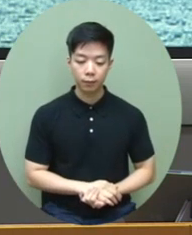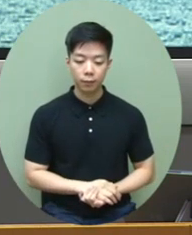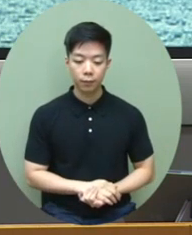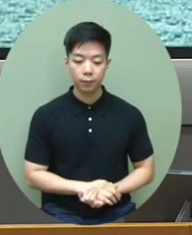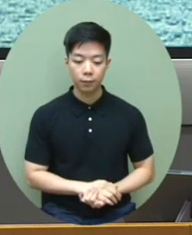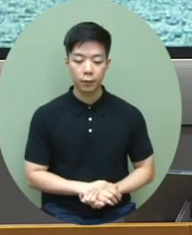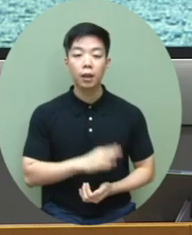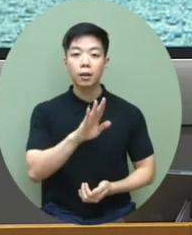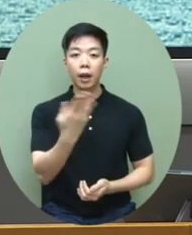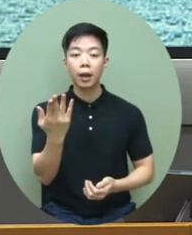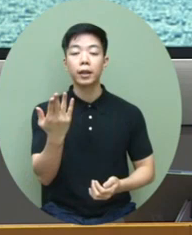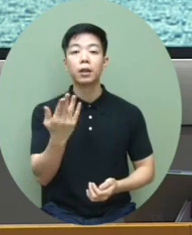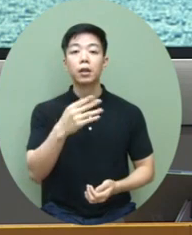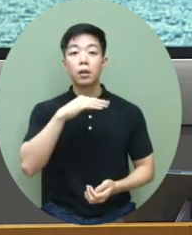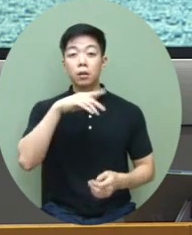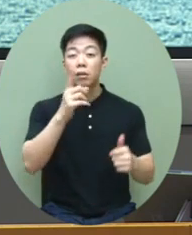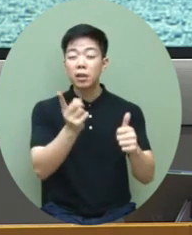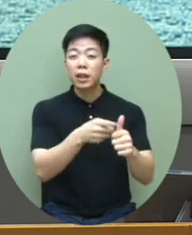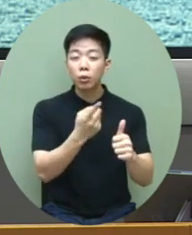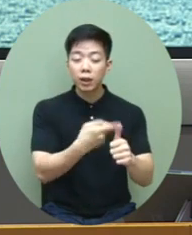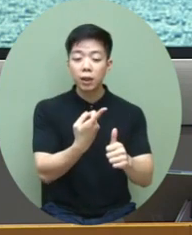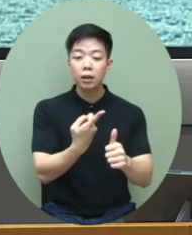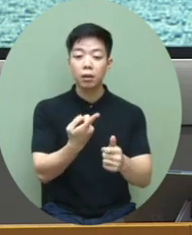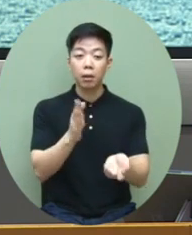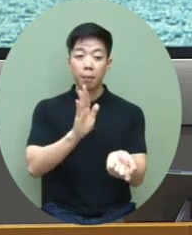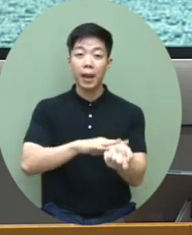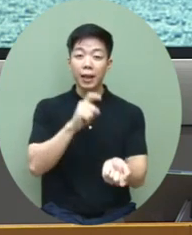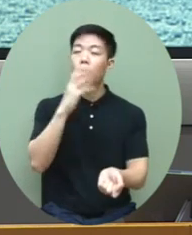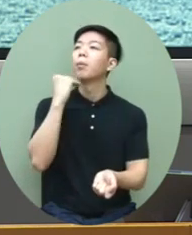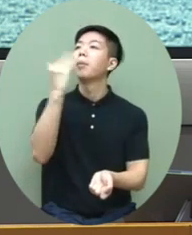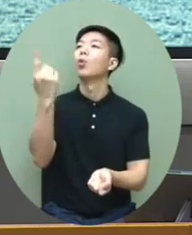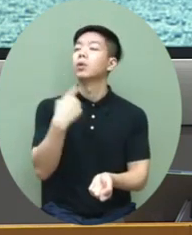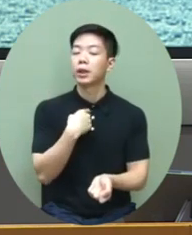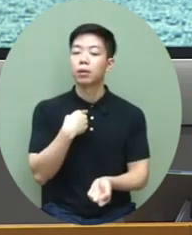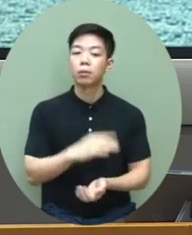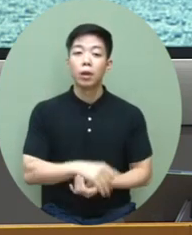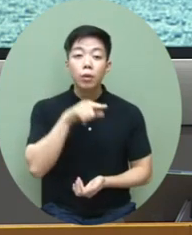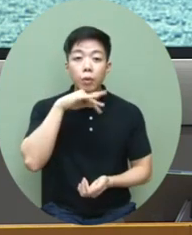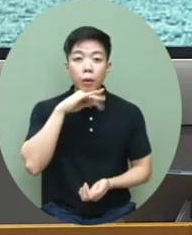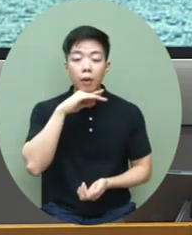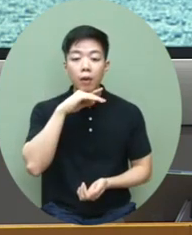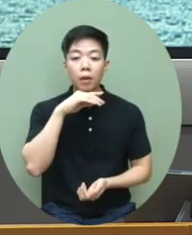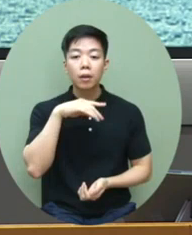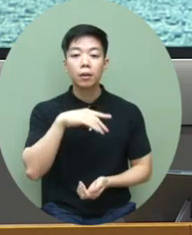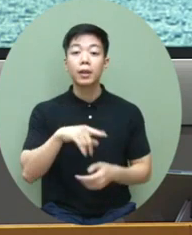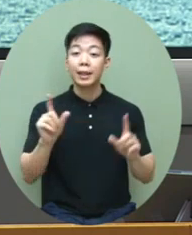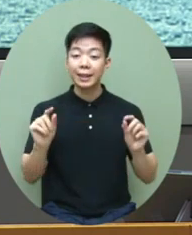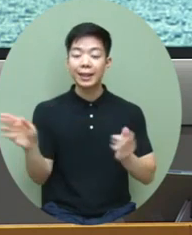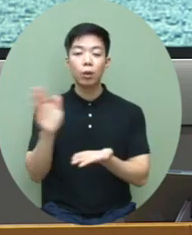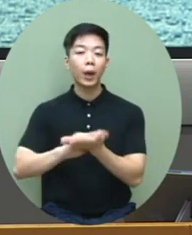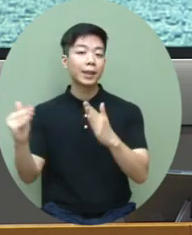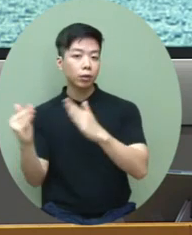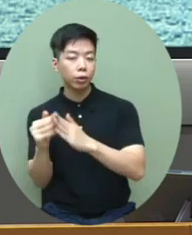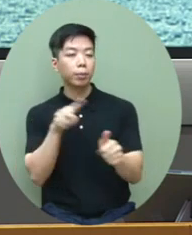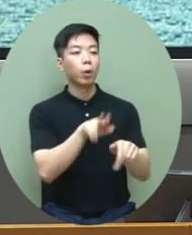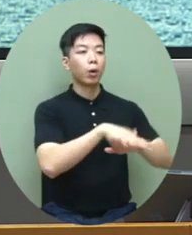實你要呈報俾我哋嘅。即係如果你冇呈，即係冇呈報，我哋可能就未必會有。即係你要分別呈報衛生署。咁